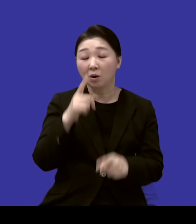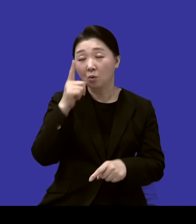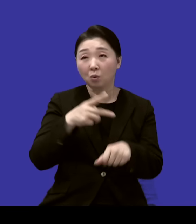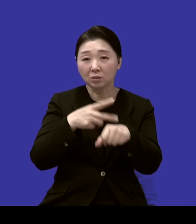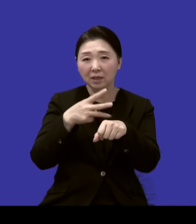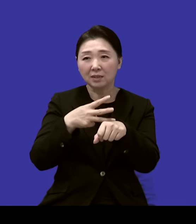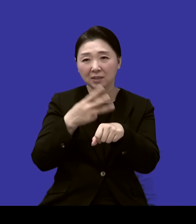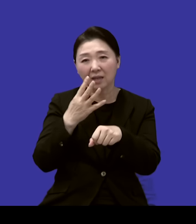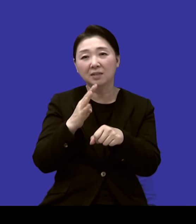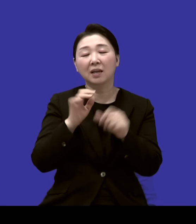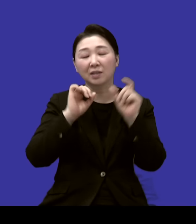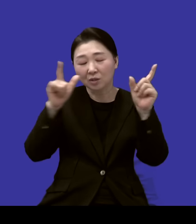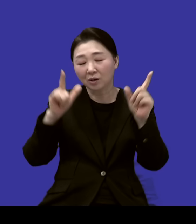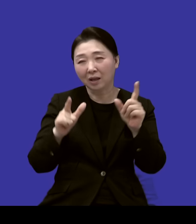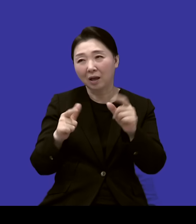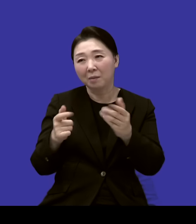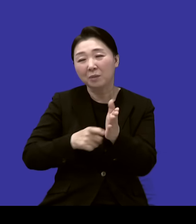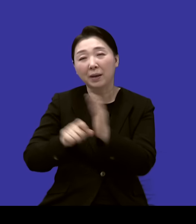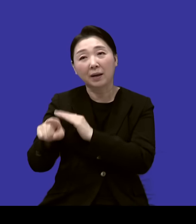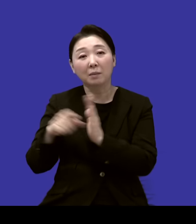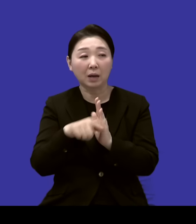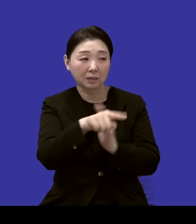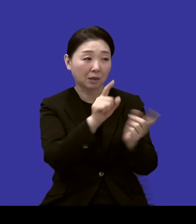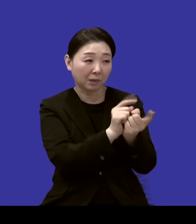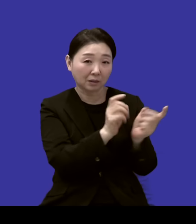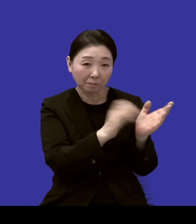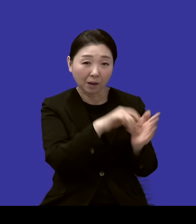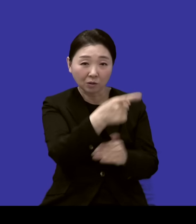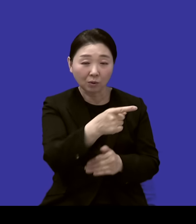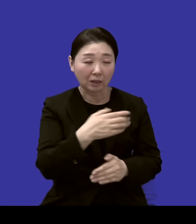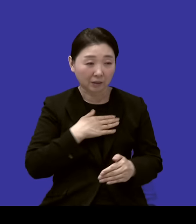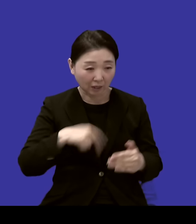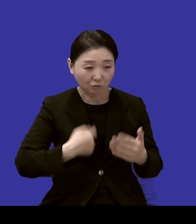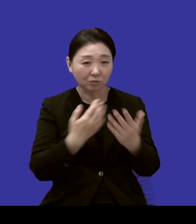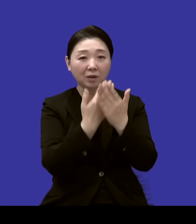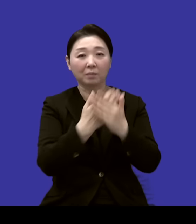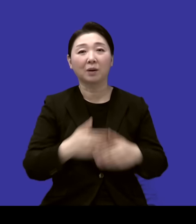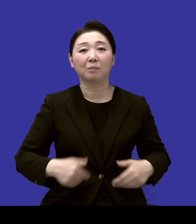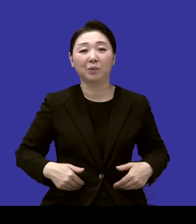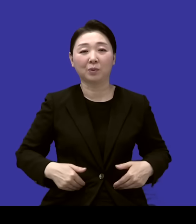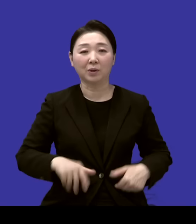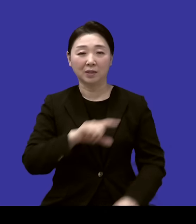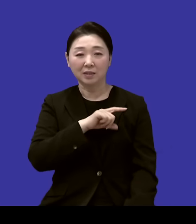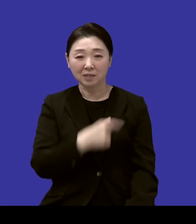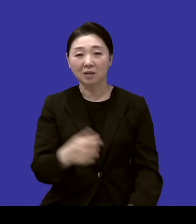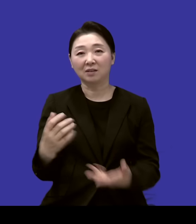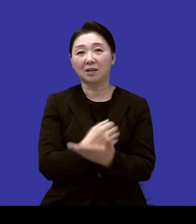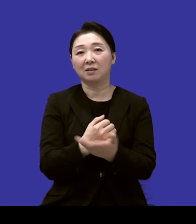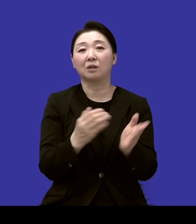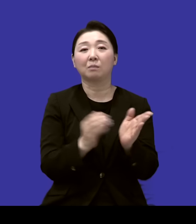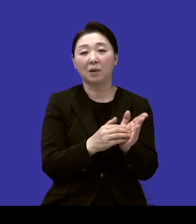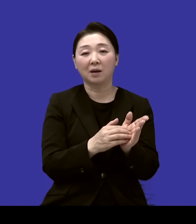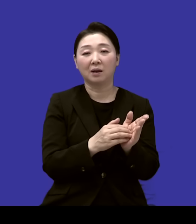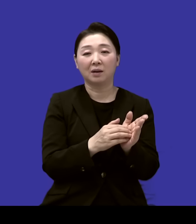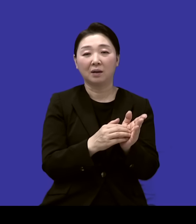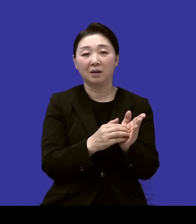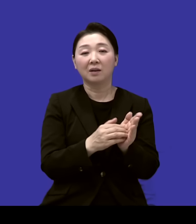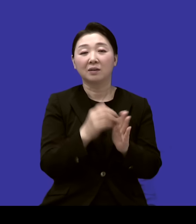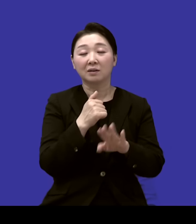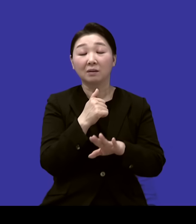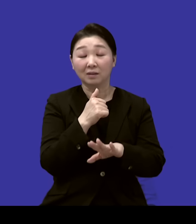부랴부랴 챙겨서 가던 때가 있었는데 이 친구를 만나고는 제가 자기 개발해야 되겠다. 예. 자격증을 엄청나게 따고 뭐 그러다가